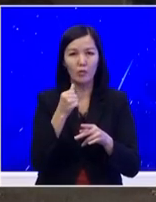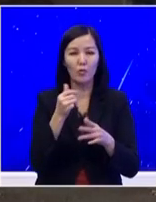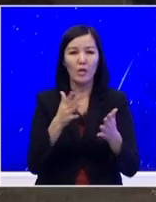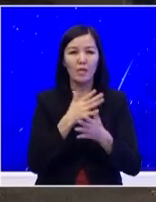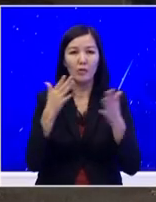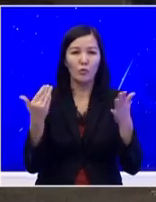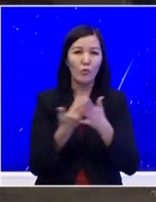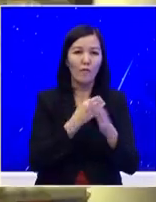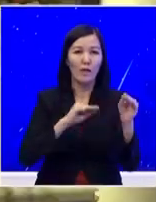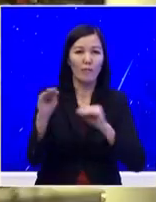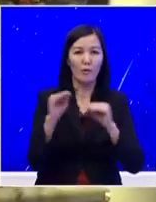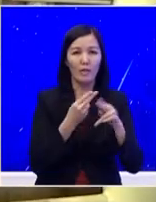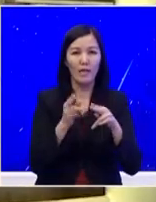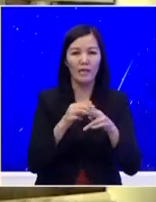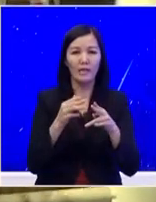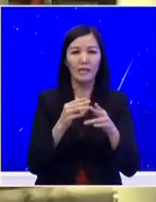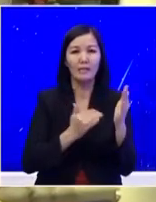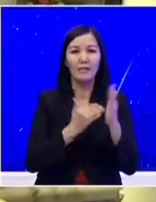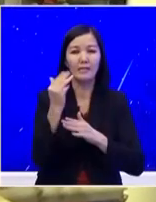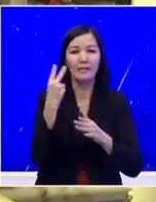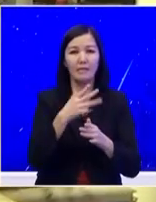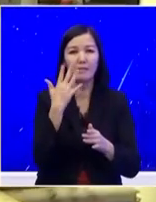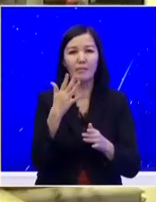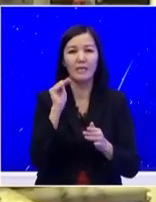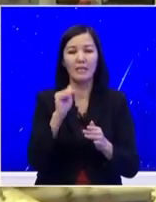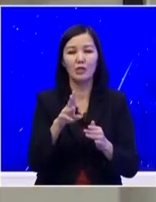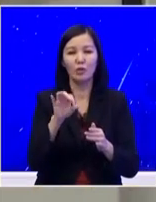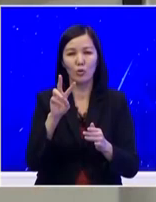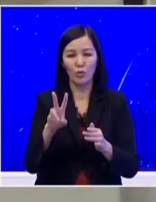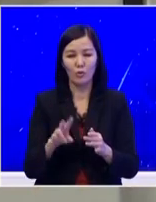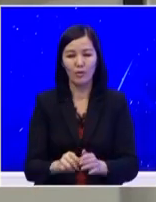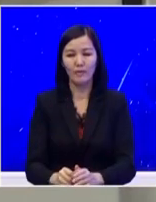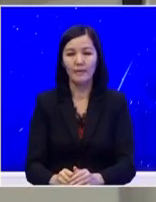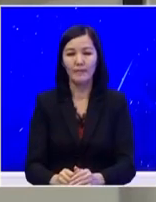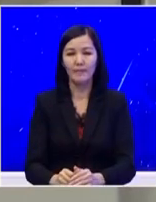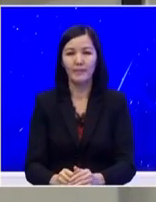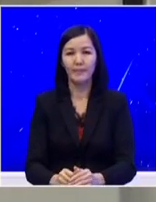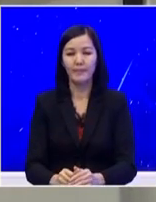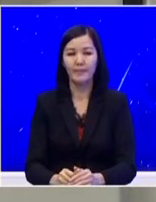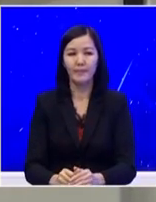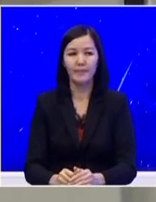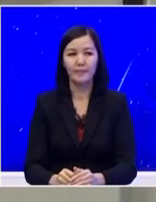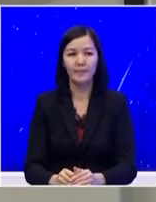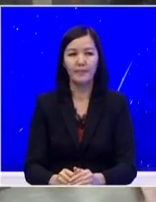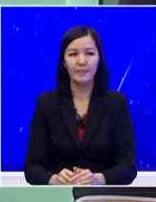с обновлением оборудования этот показатель достигнет 25 тысяч тонн.